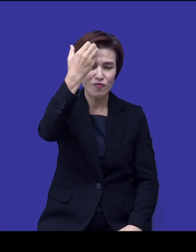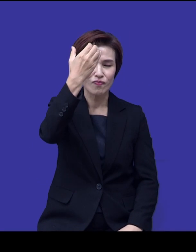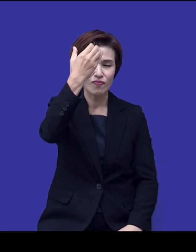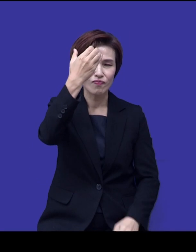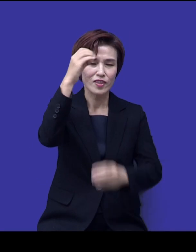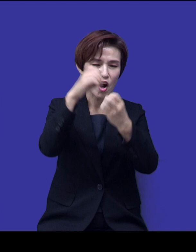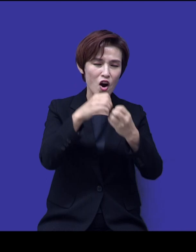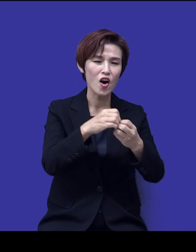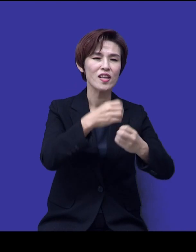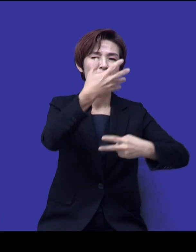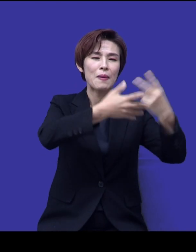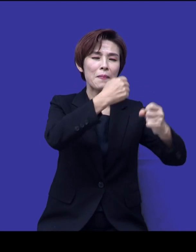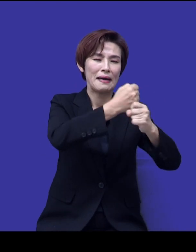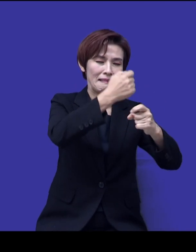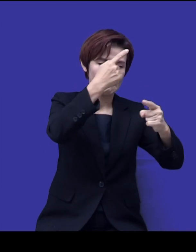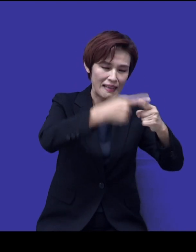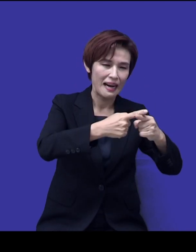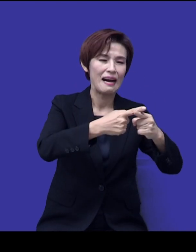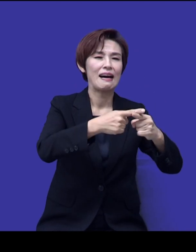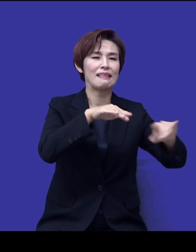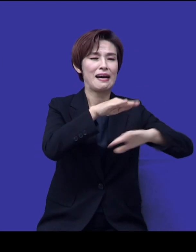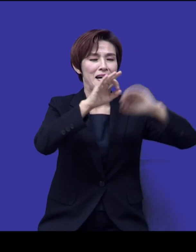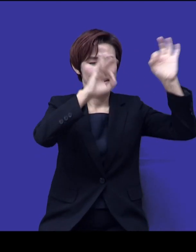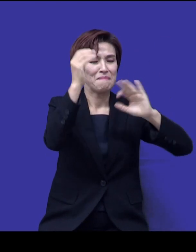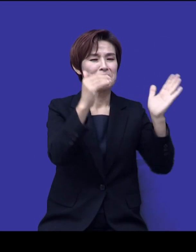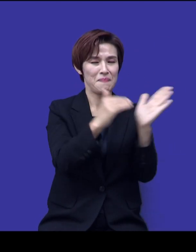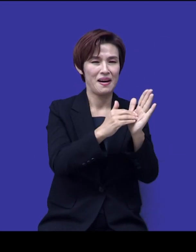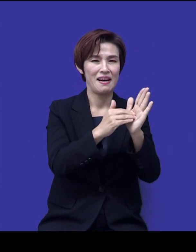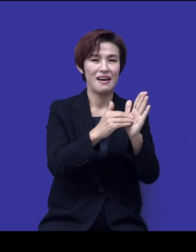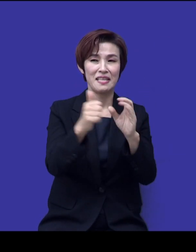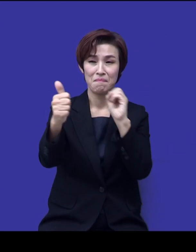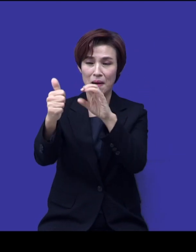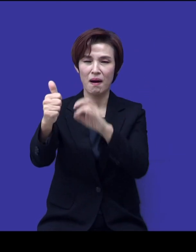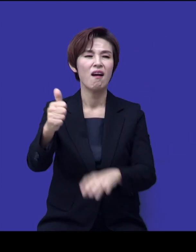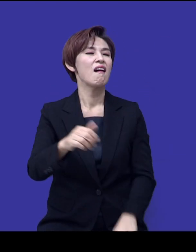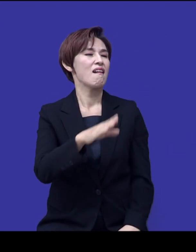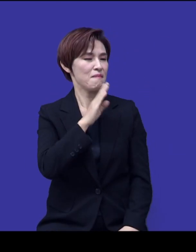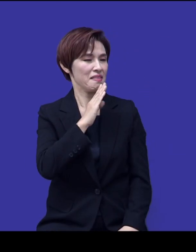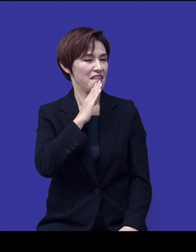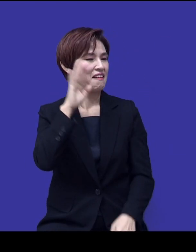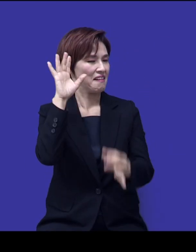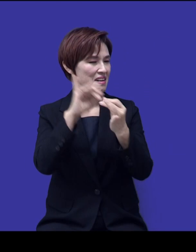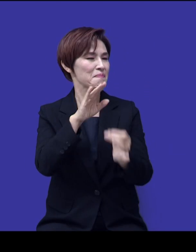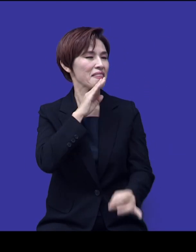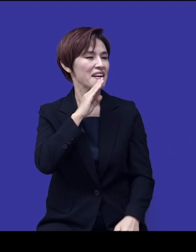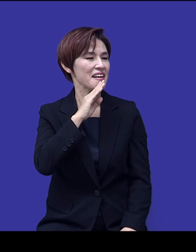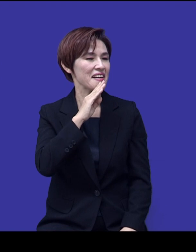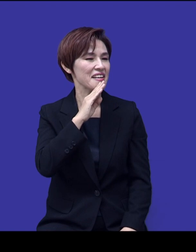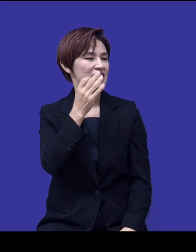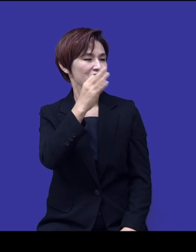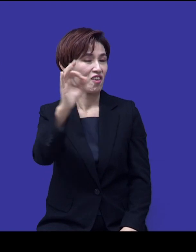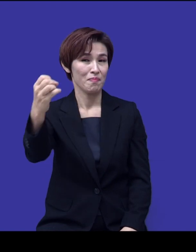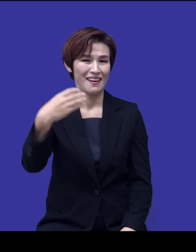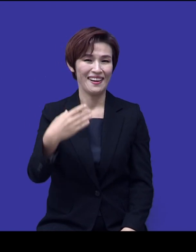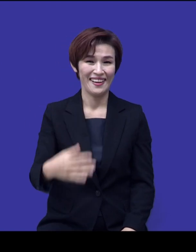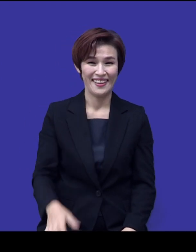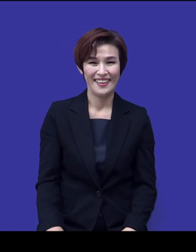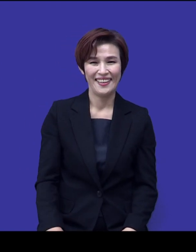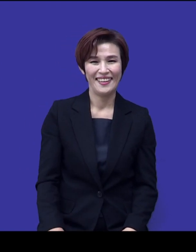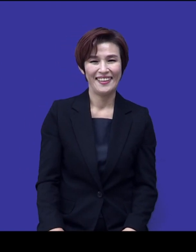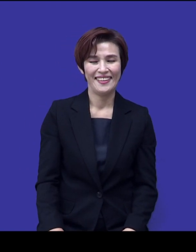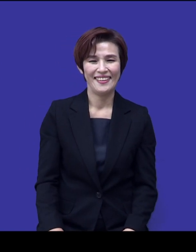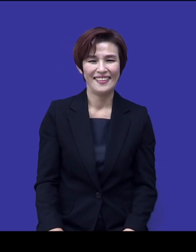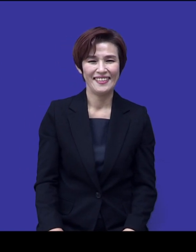믿어요. 예. 아 그렇게 힘든 드라마였지요. 예. 다칠만 하셨네요. 아, 그렇게 해서 우리가 온